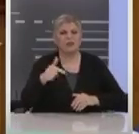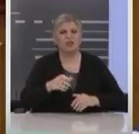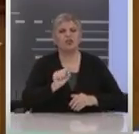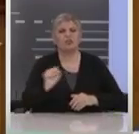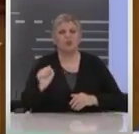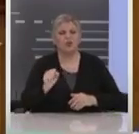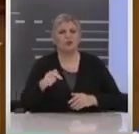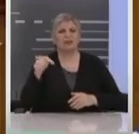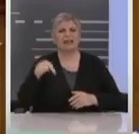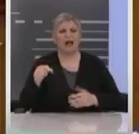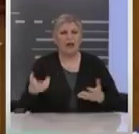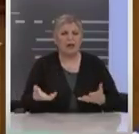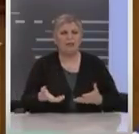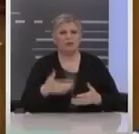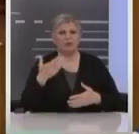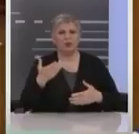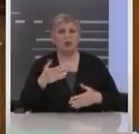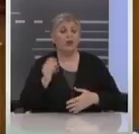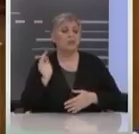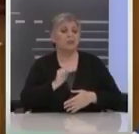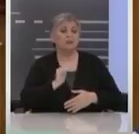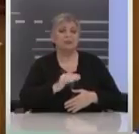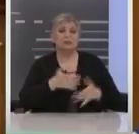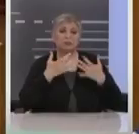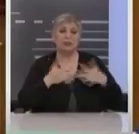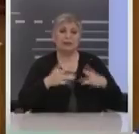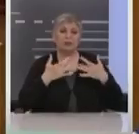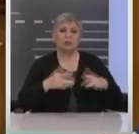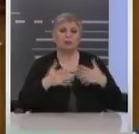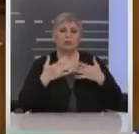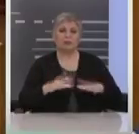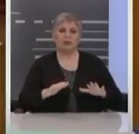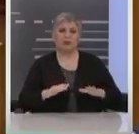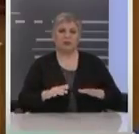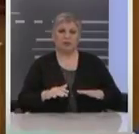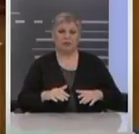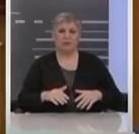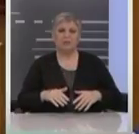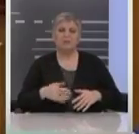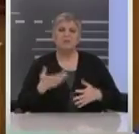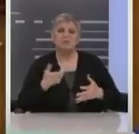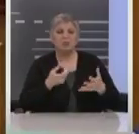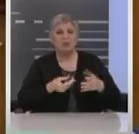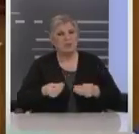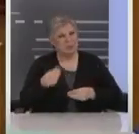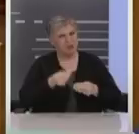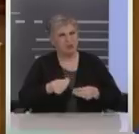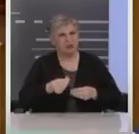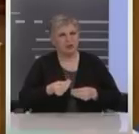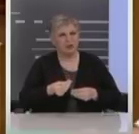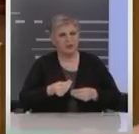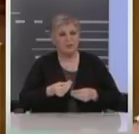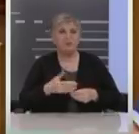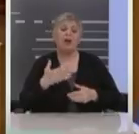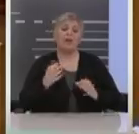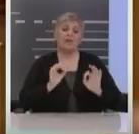του Τσακαλώτου. Και ίσως είναι πολύ μεγαλύτερος ο αριθμός των υπουργών. Μου κάνει από τον κύριο